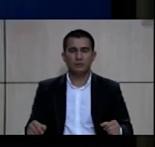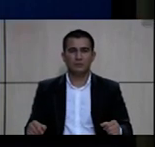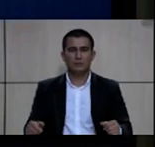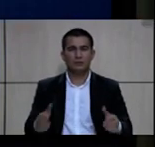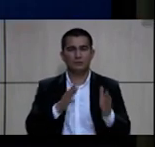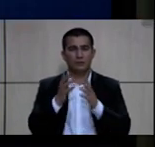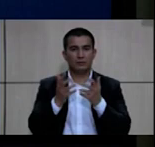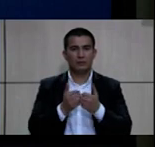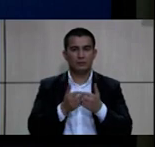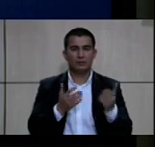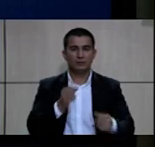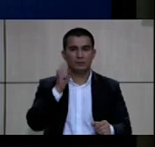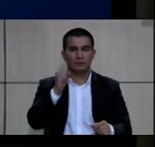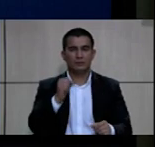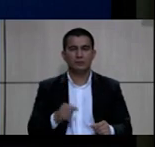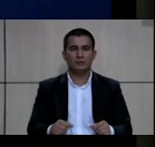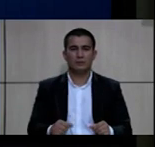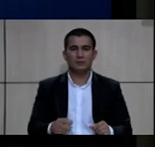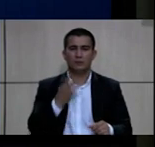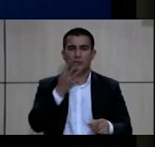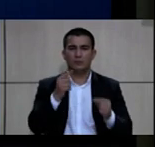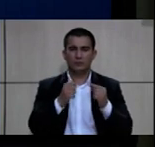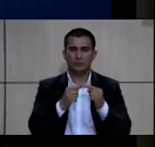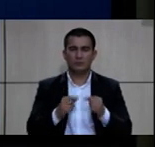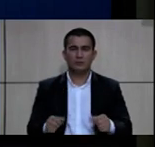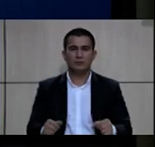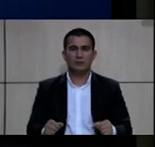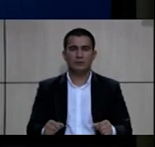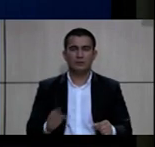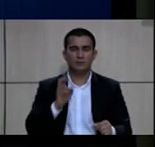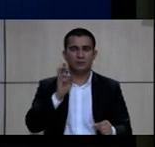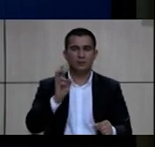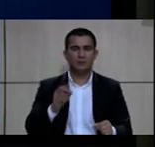geçiş. A. Tur geting. B.